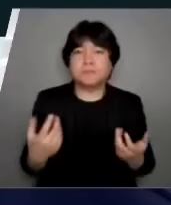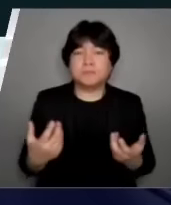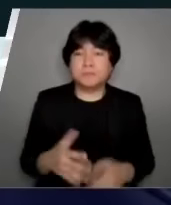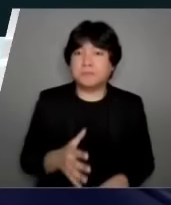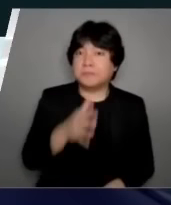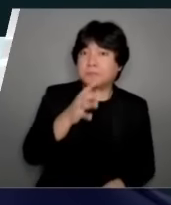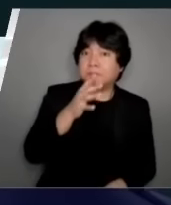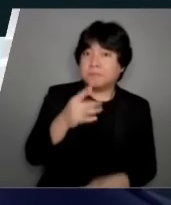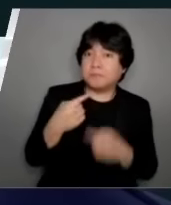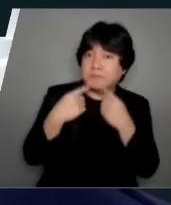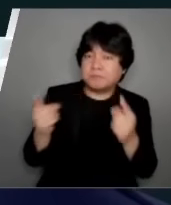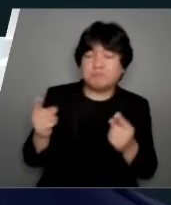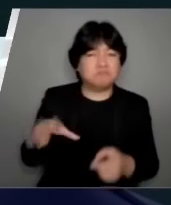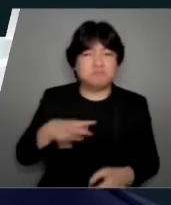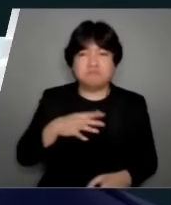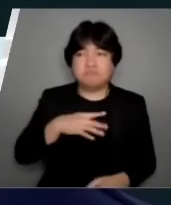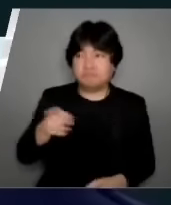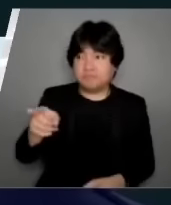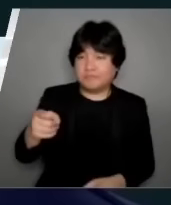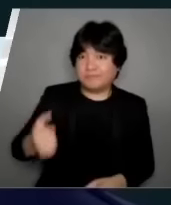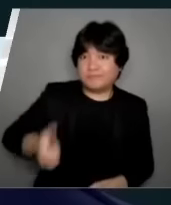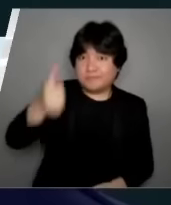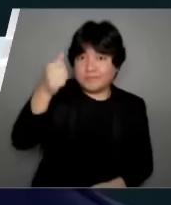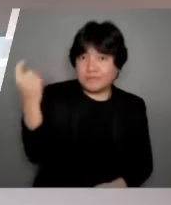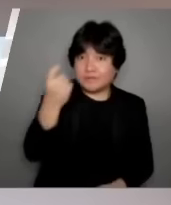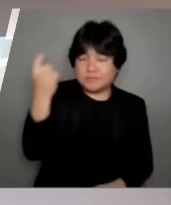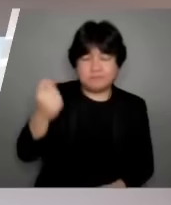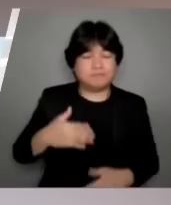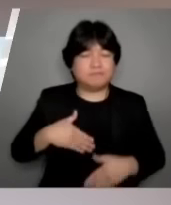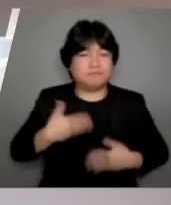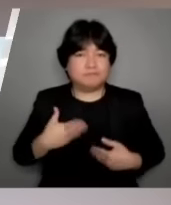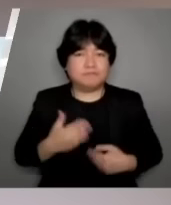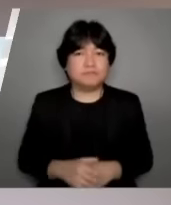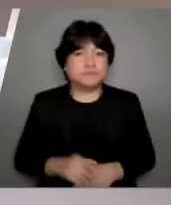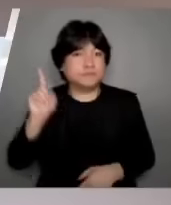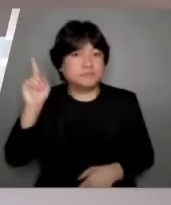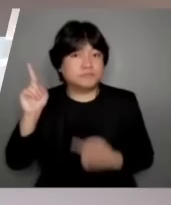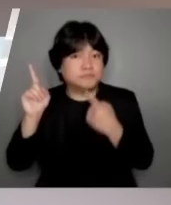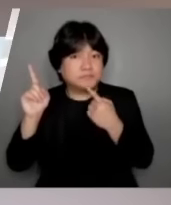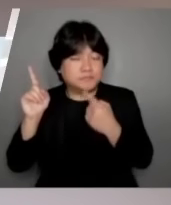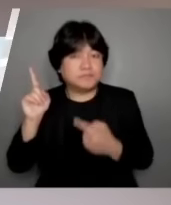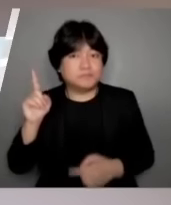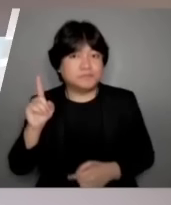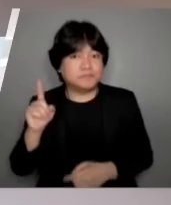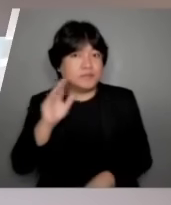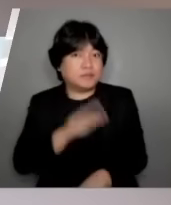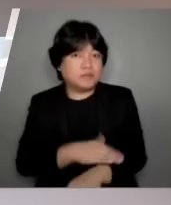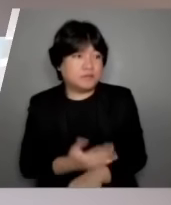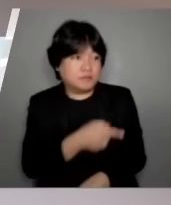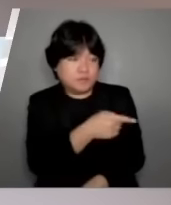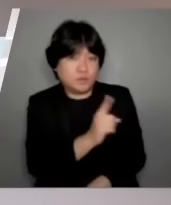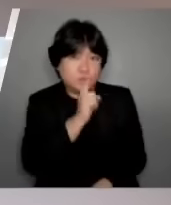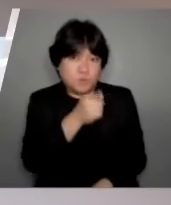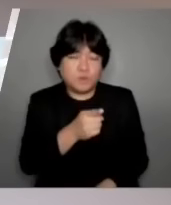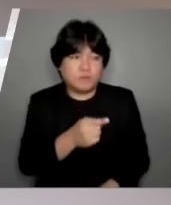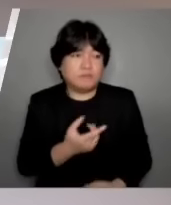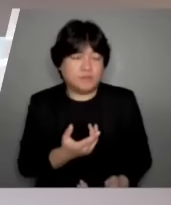na masaya siya sa tagumpay ng anak. Sabi ni Carlos, kung genuine po talaga kayo, mga maraming salamat po. Ina-acknowledge ko po yung